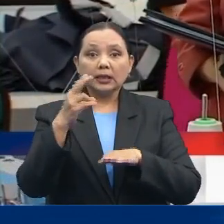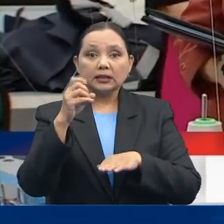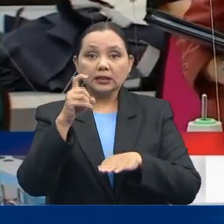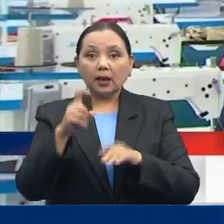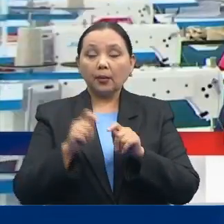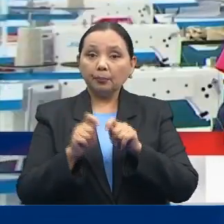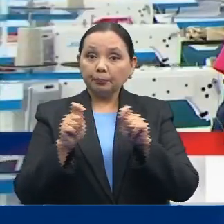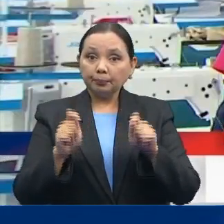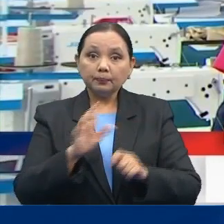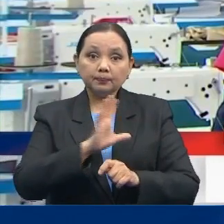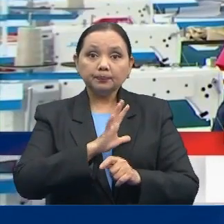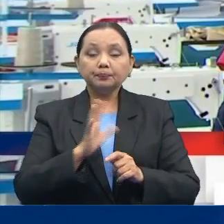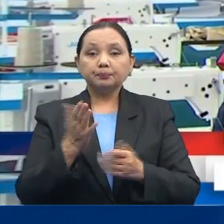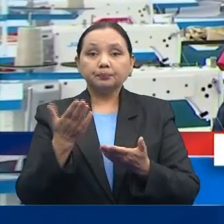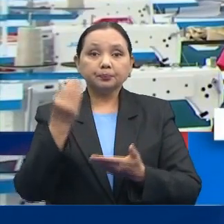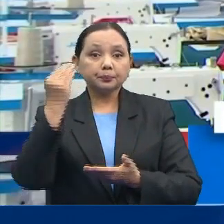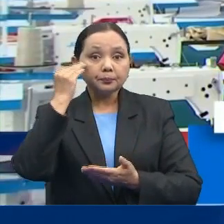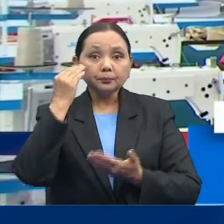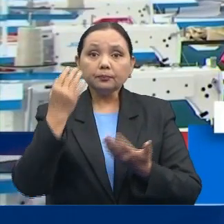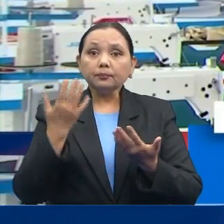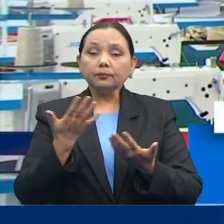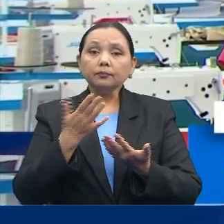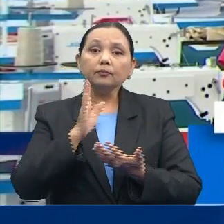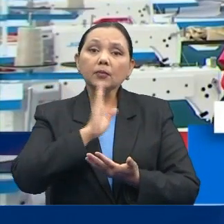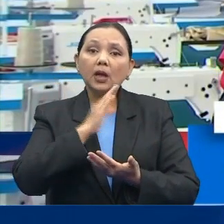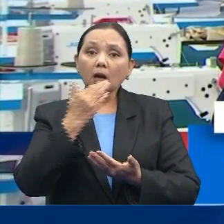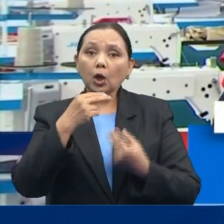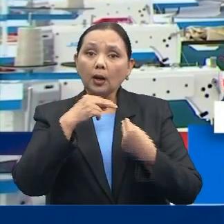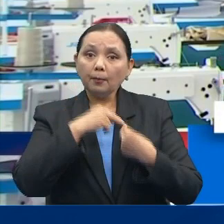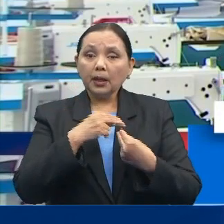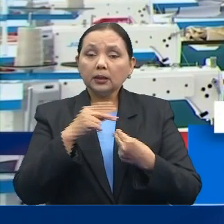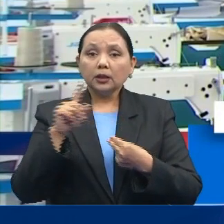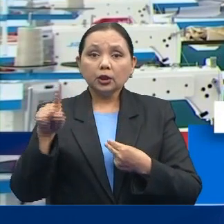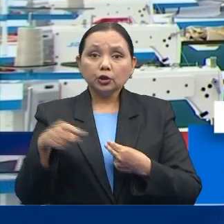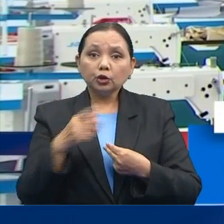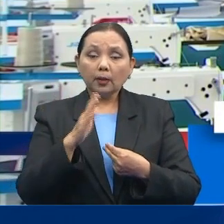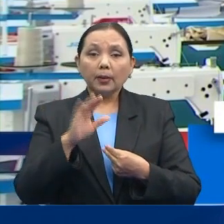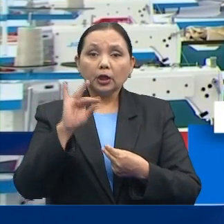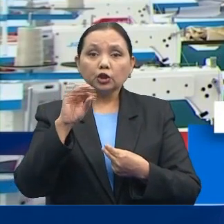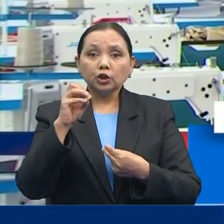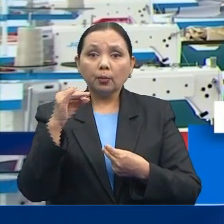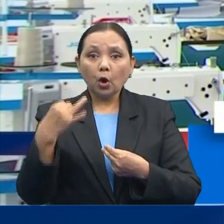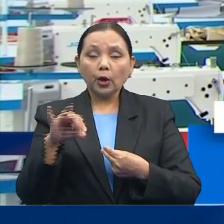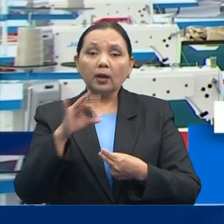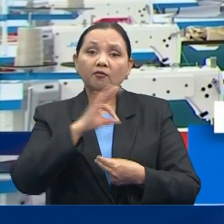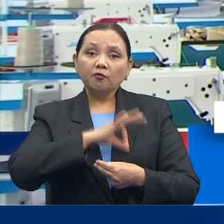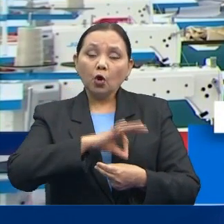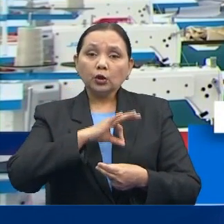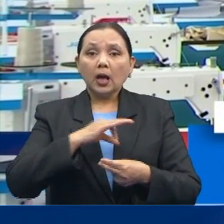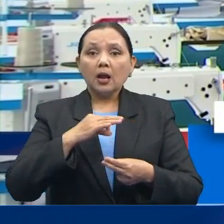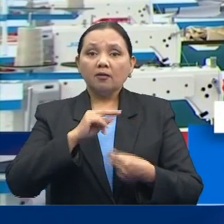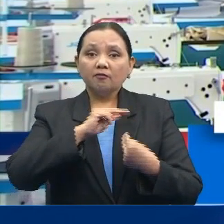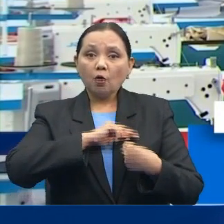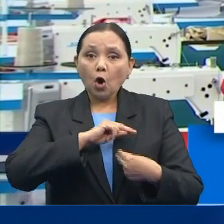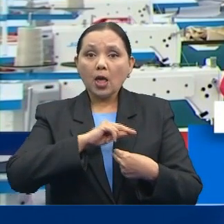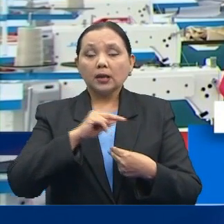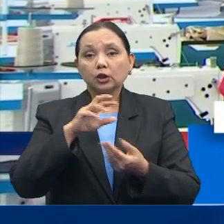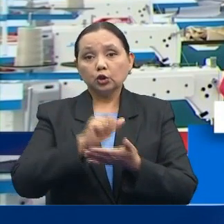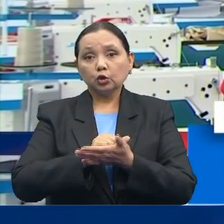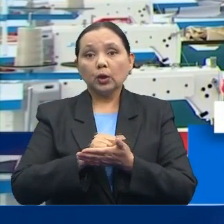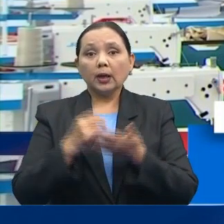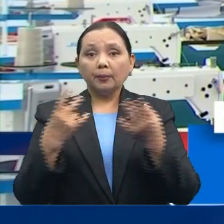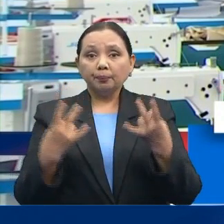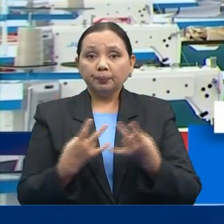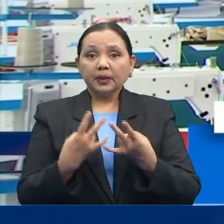topshirildi. Maqsadimiz ham ayollarimizni mehnatga jalb qilish orqali ularda ijtimoiy foydali faoliyati bilan shug'ullanishi